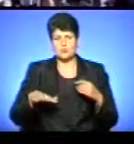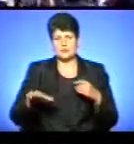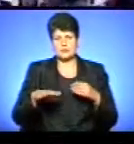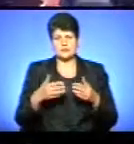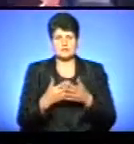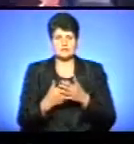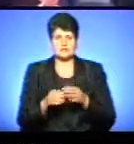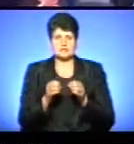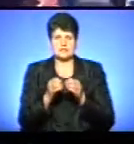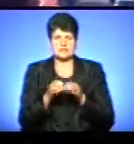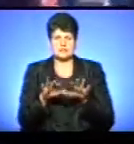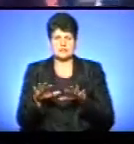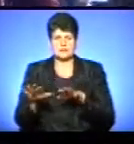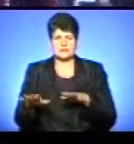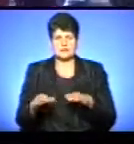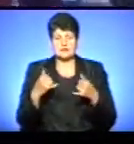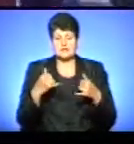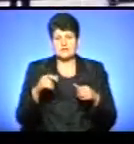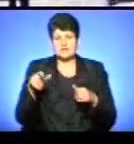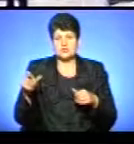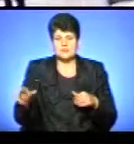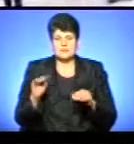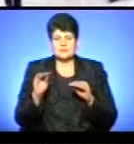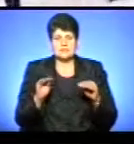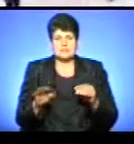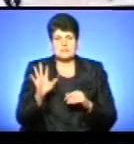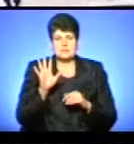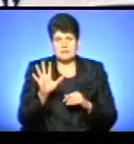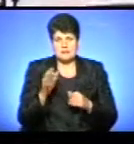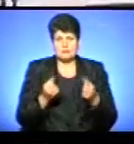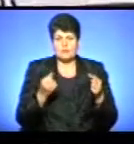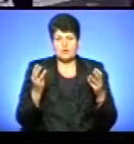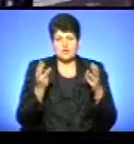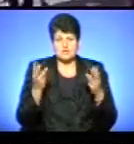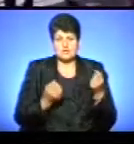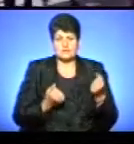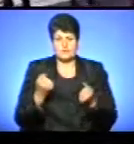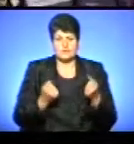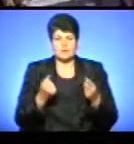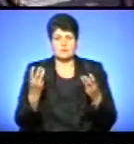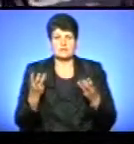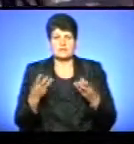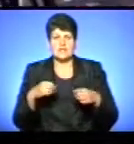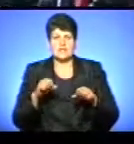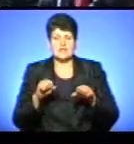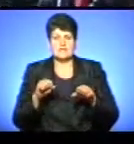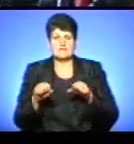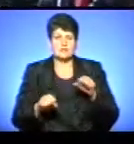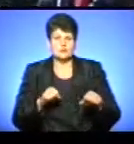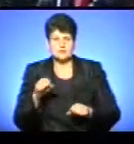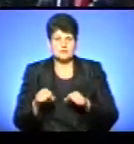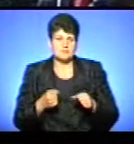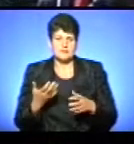більше 10 локацій, де надзвичайники розмістили 5 пожежних автомобілів, пожежний мотоцикл, велосипед і кінний віз